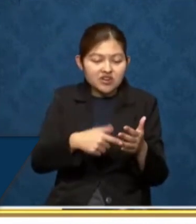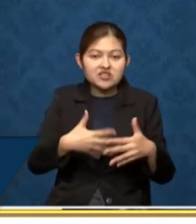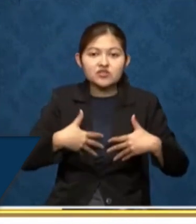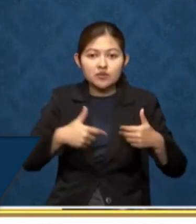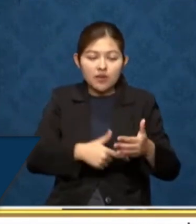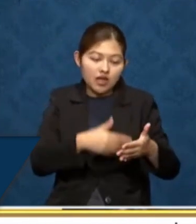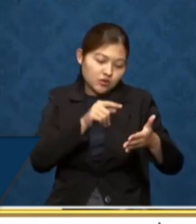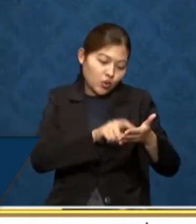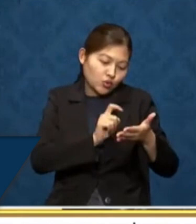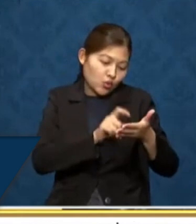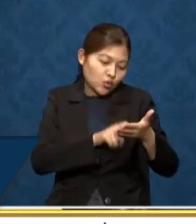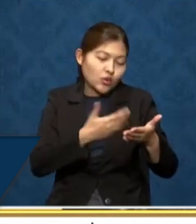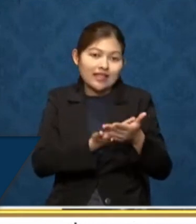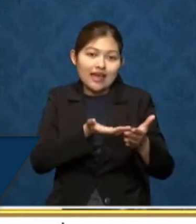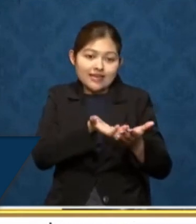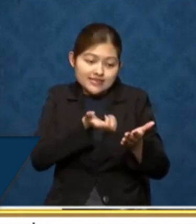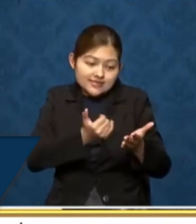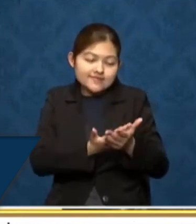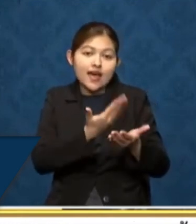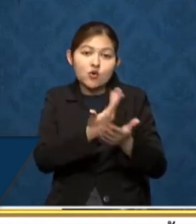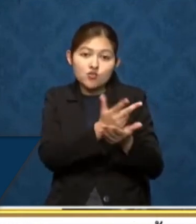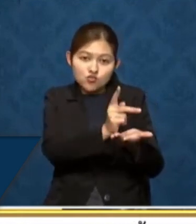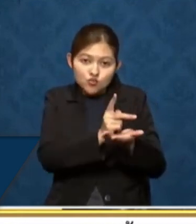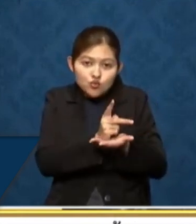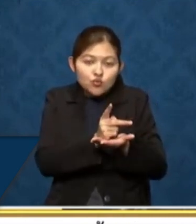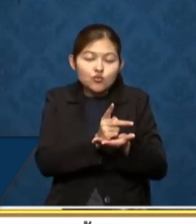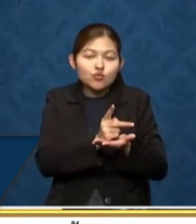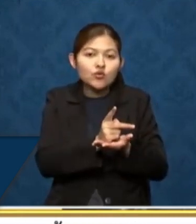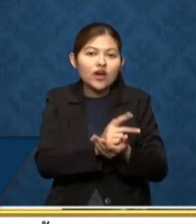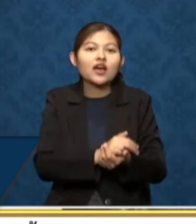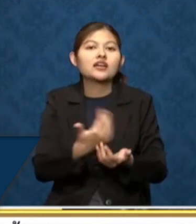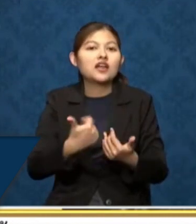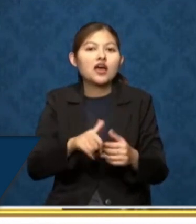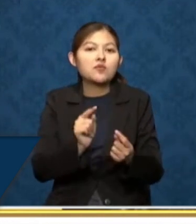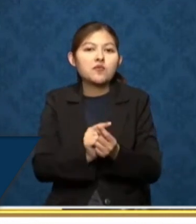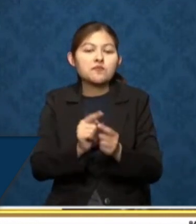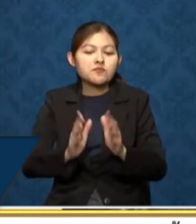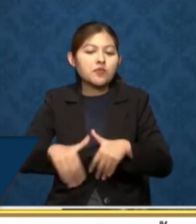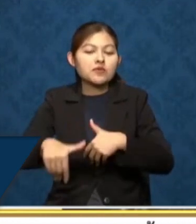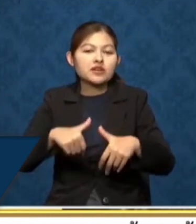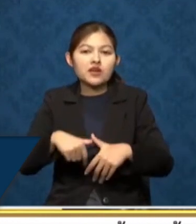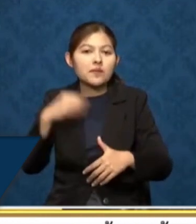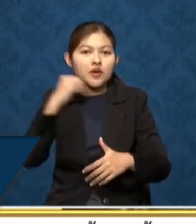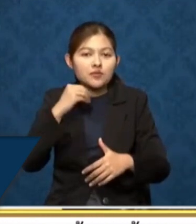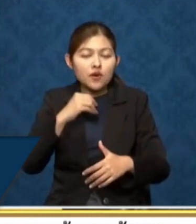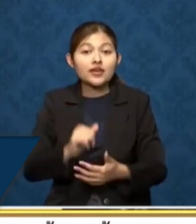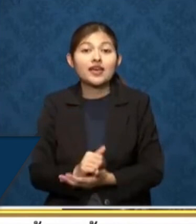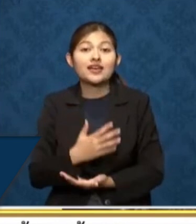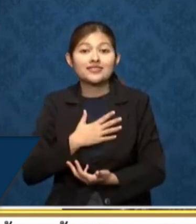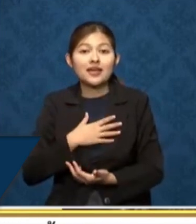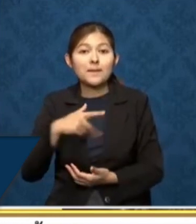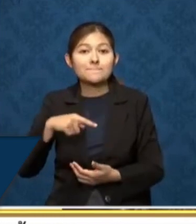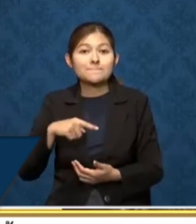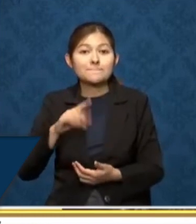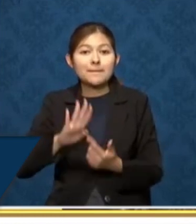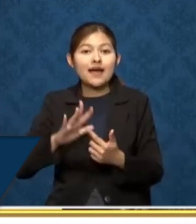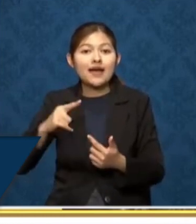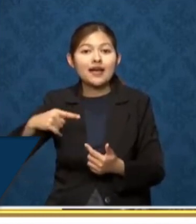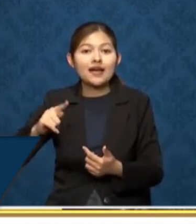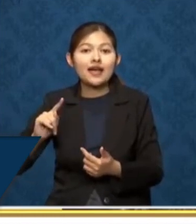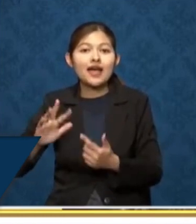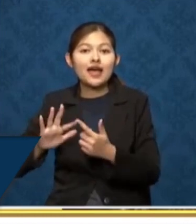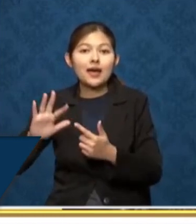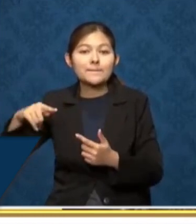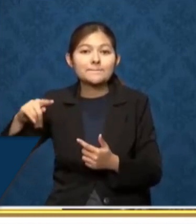นเลือกที่จะเข้าไปกู้ยืมเงินจากหนี้นอกระบบมากขึ้นในพื้นที่ของดิฉันเองบางกะปิวังทองหลางก็ได้รับเรื่องร้องเรียนมามากค่ะ